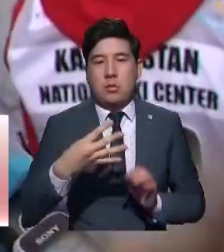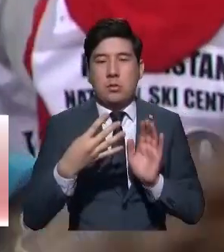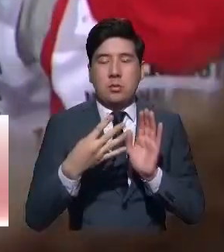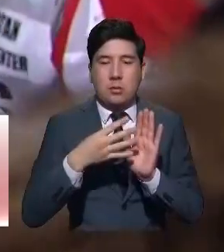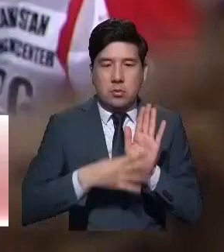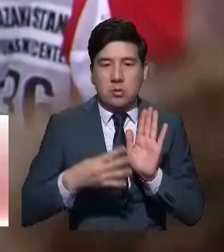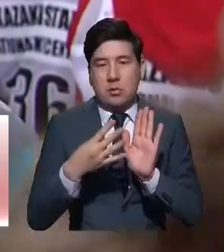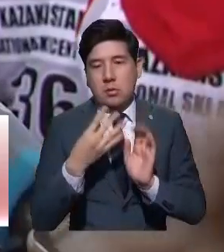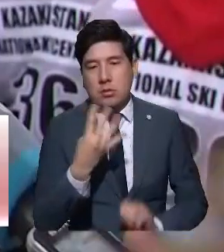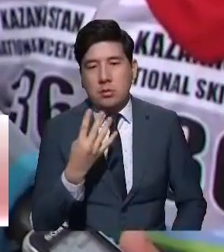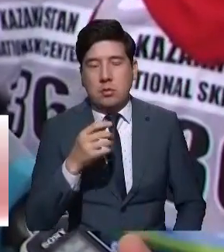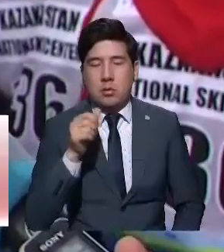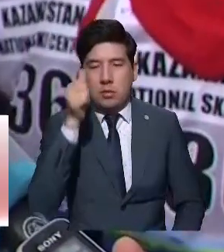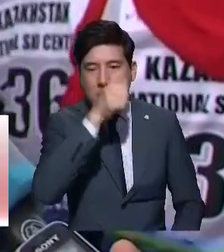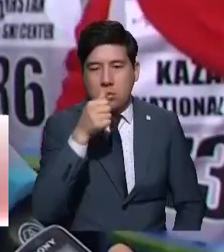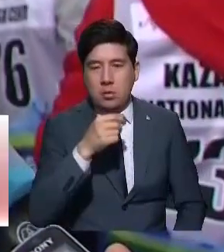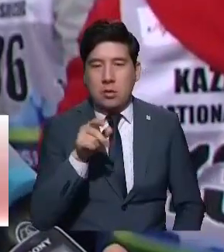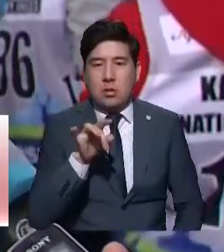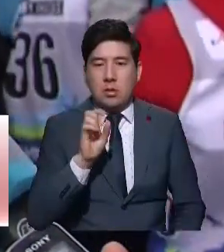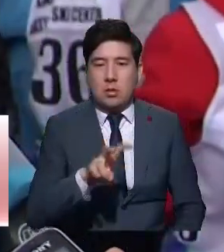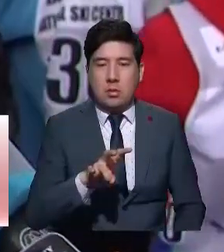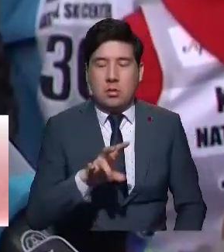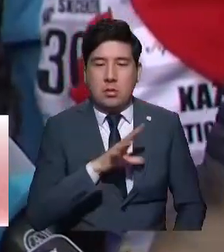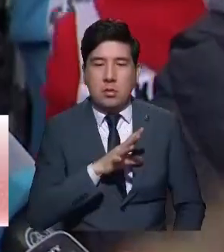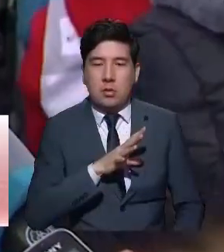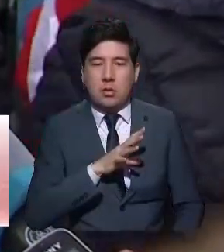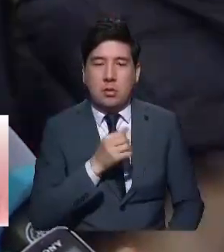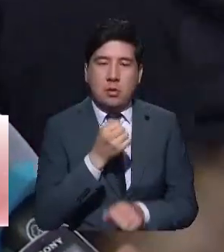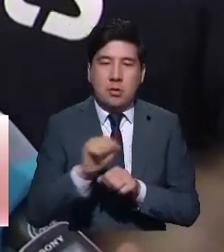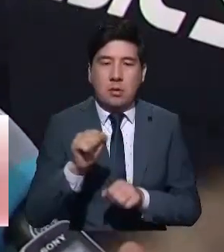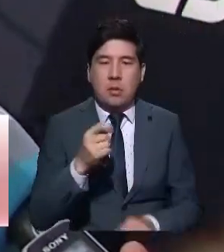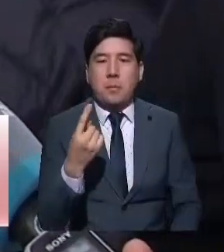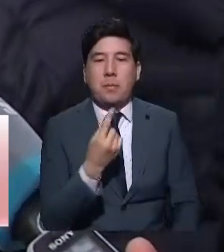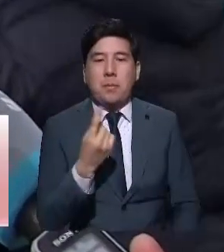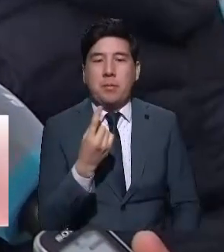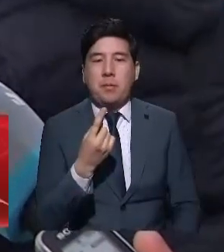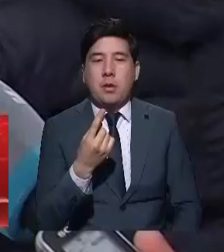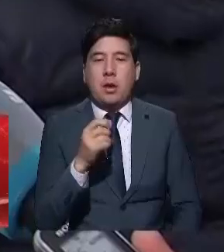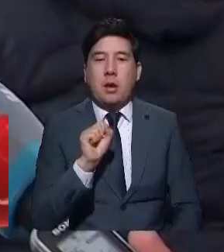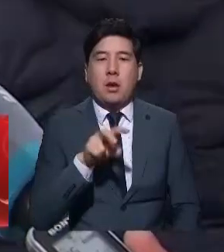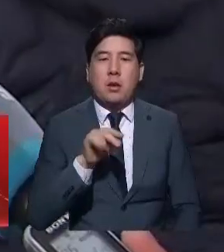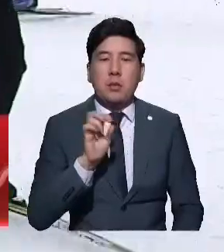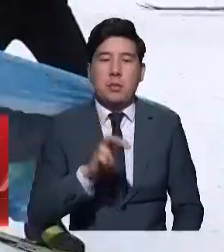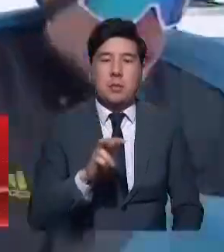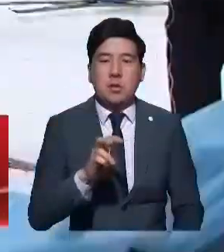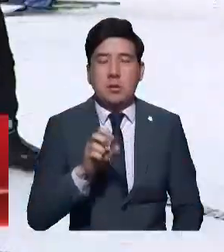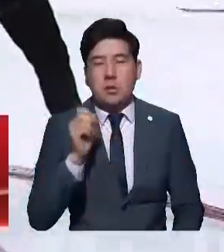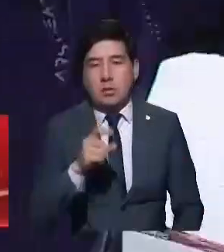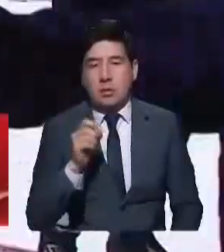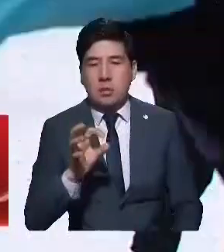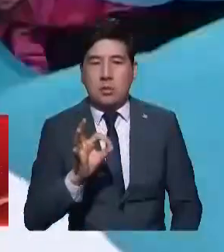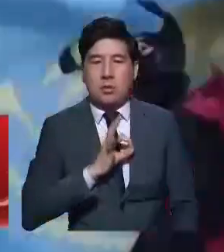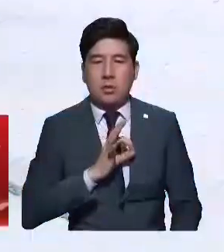на Олимпийских играх в Лиллехаммере было завоевано первое олимпийское золото.